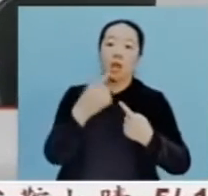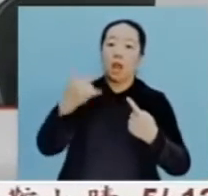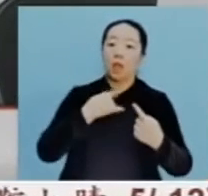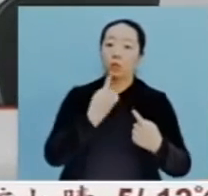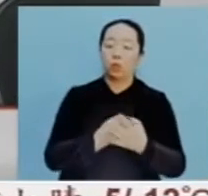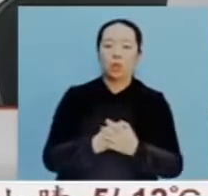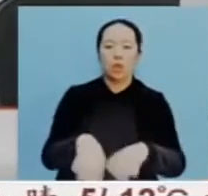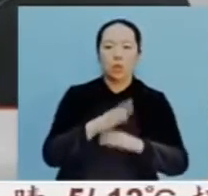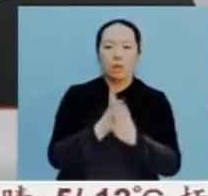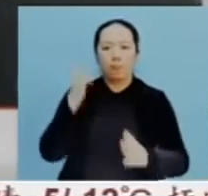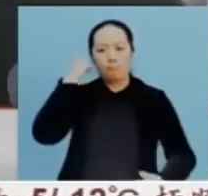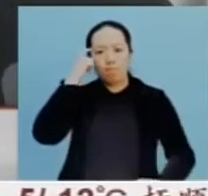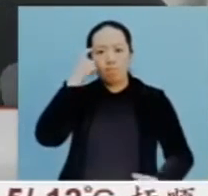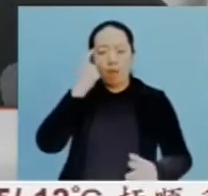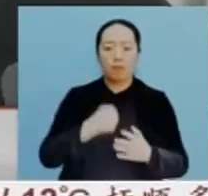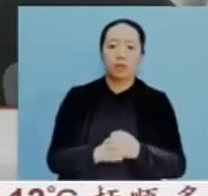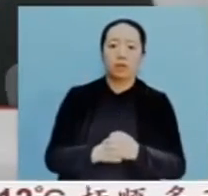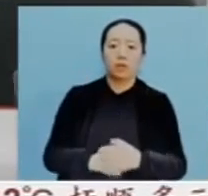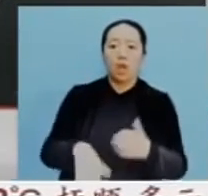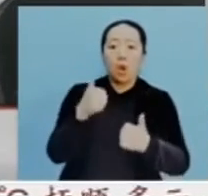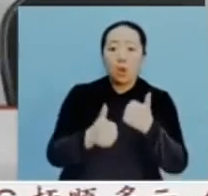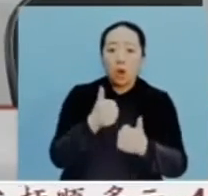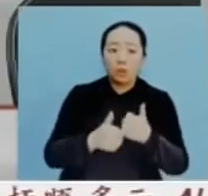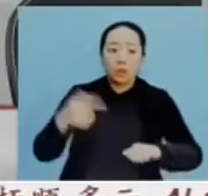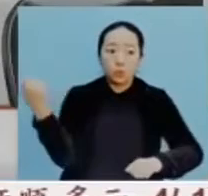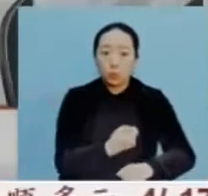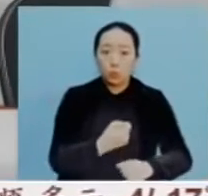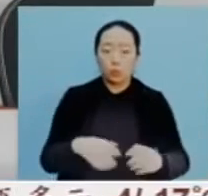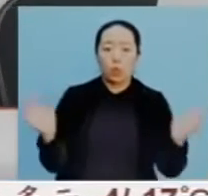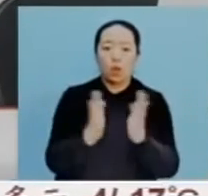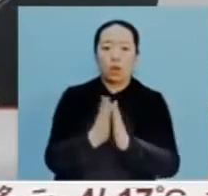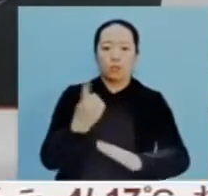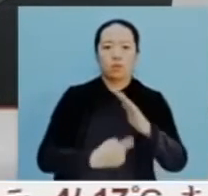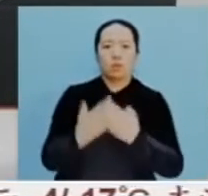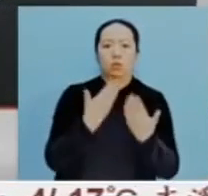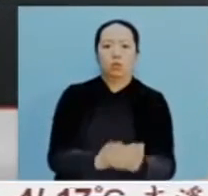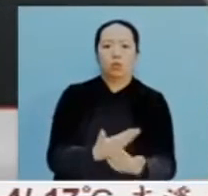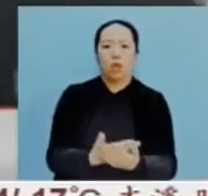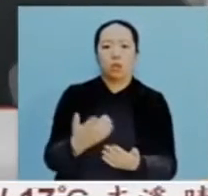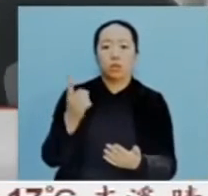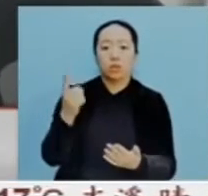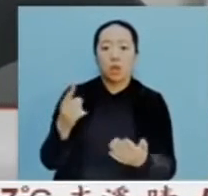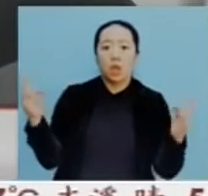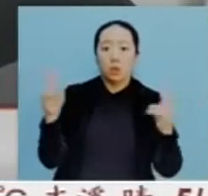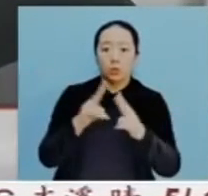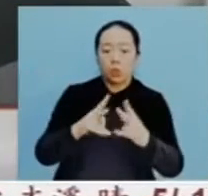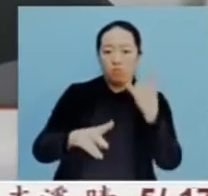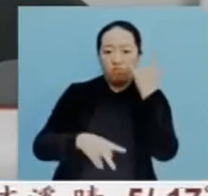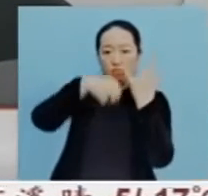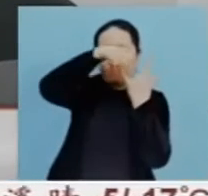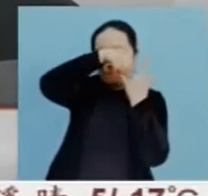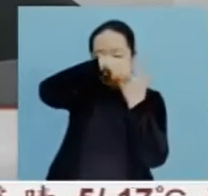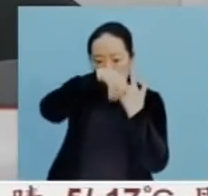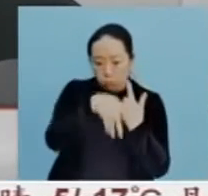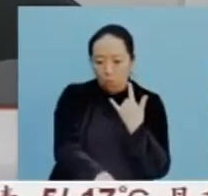考察的是速度，还有一个非常重要的就是说，从这个高山下来要克服很大的这种心理压力。那思彤呢，作